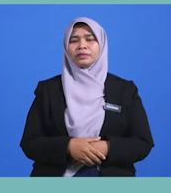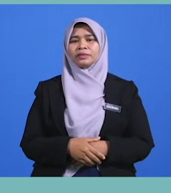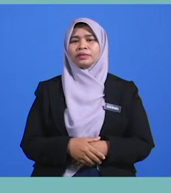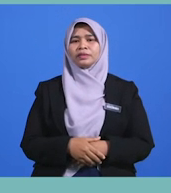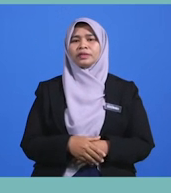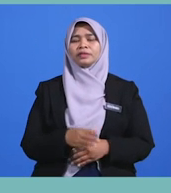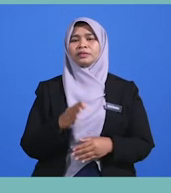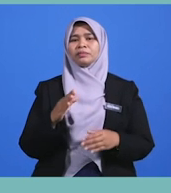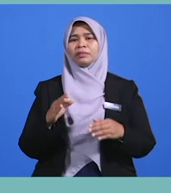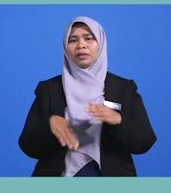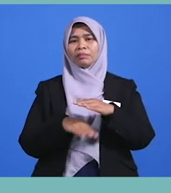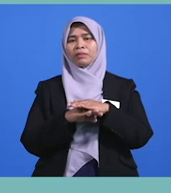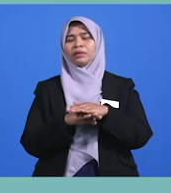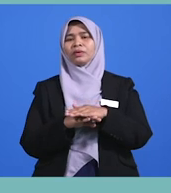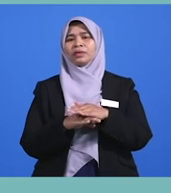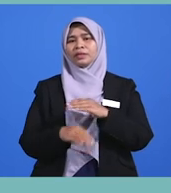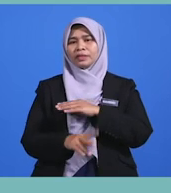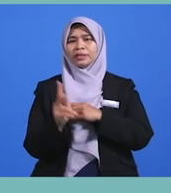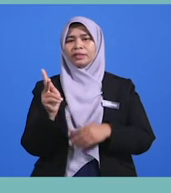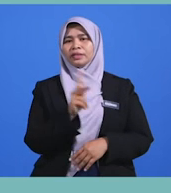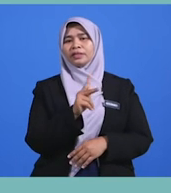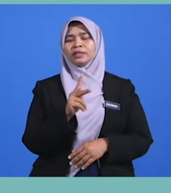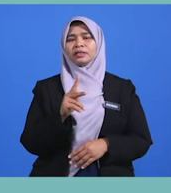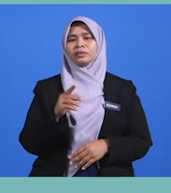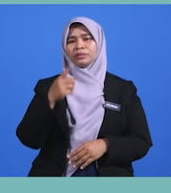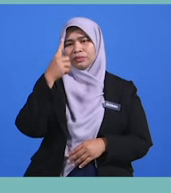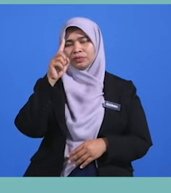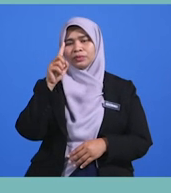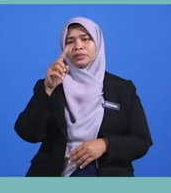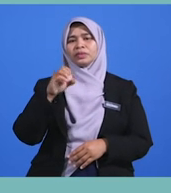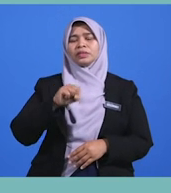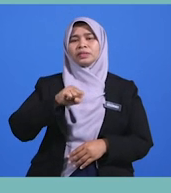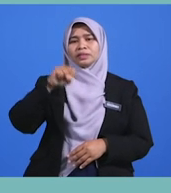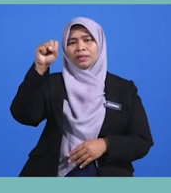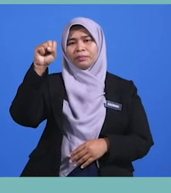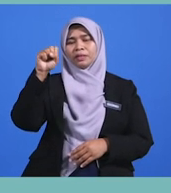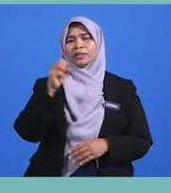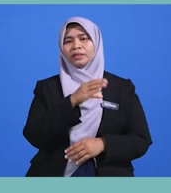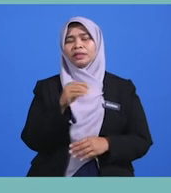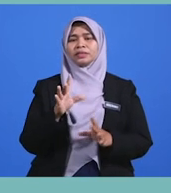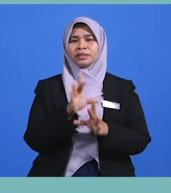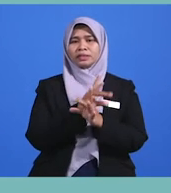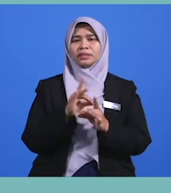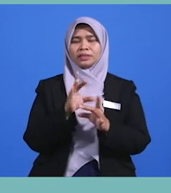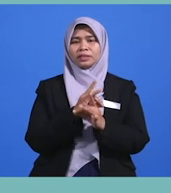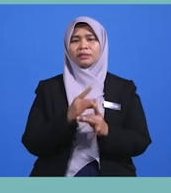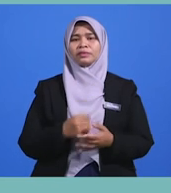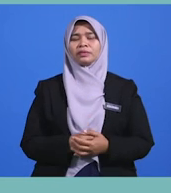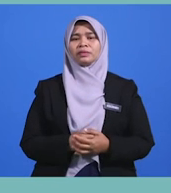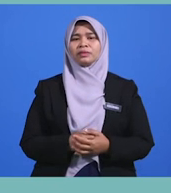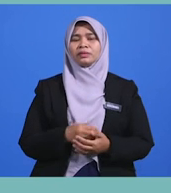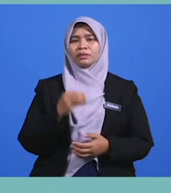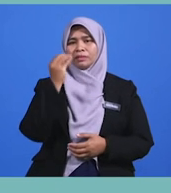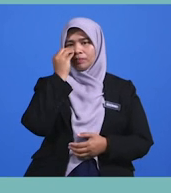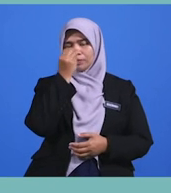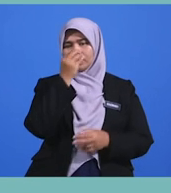sebelah bawah kiri mewakili negeri Sabah, logo di sebelah bawah kanan mewakili negeri Sarawak, manakala bunga raya